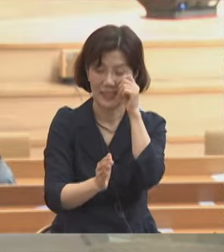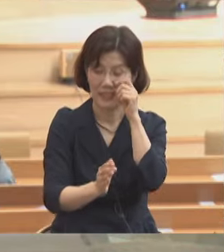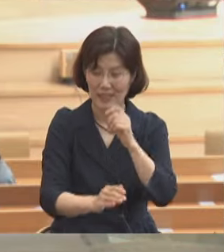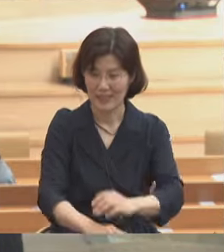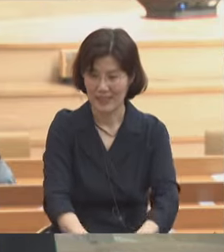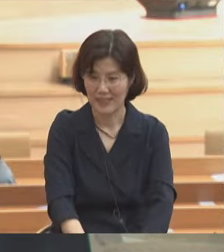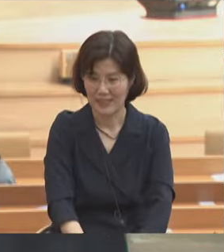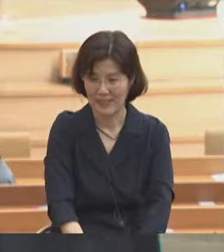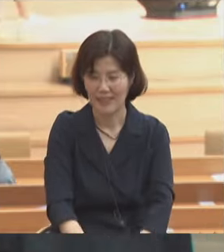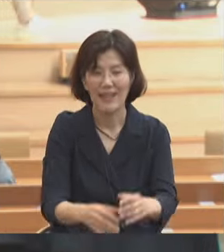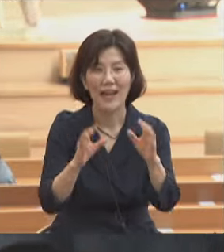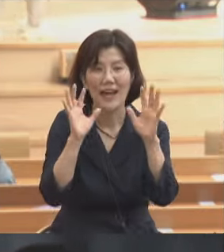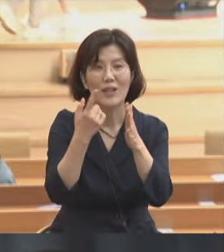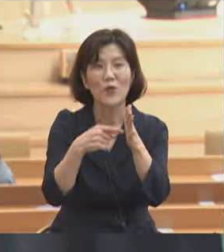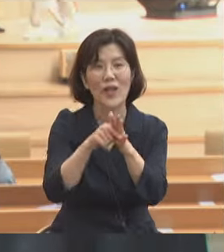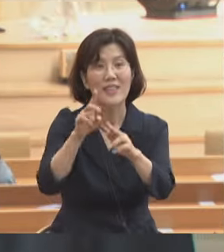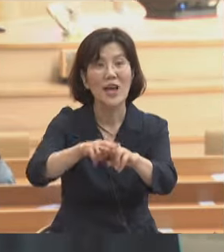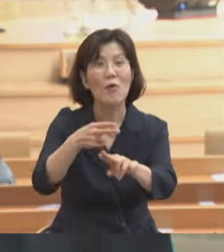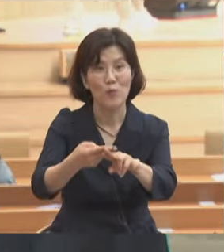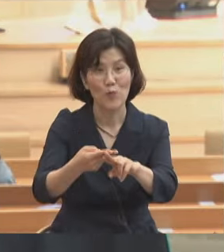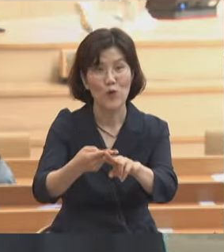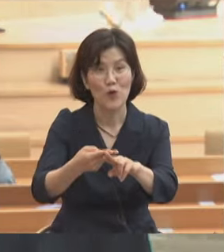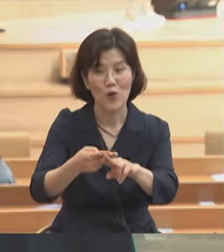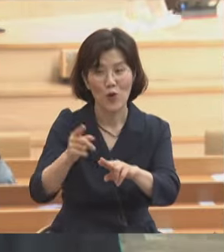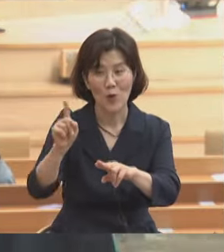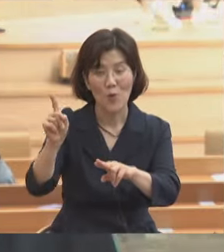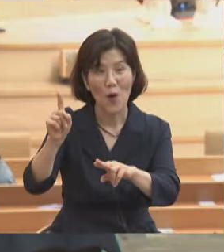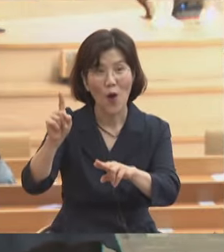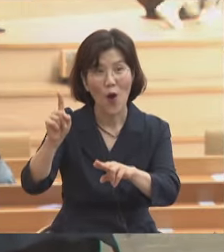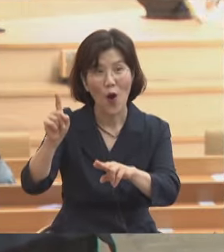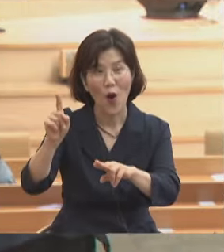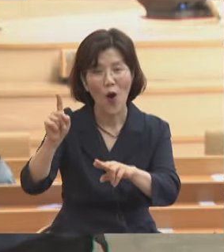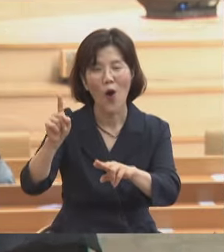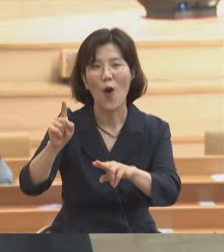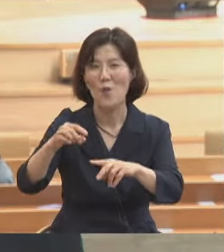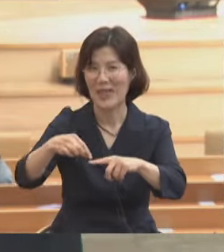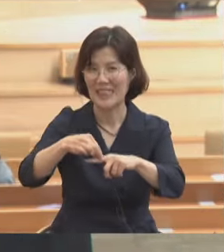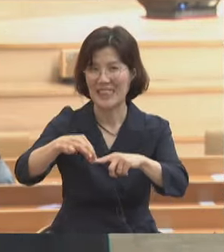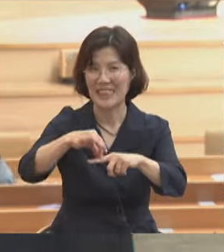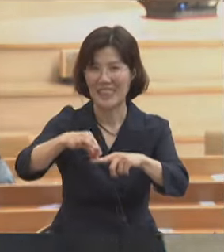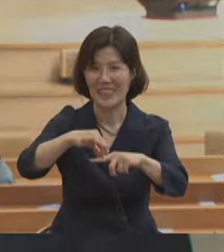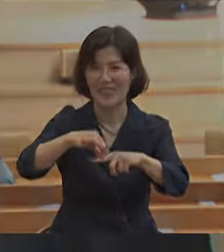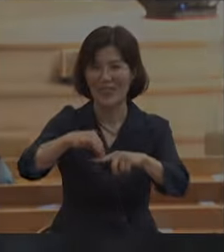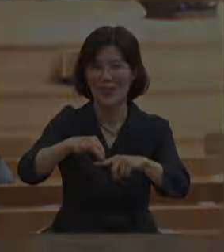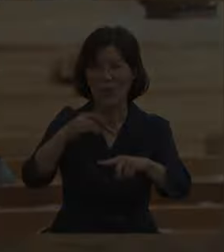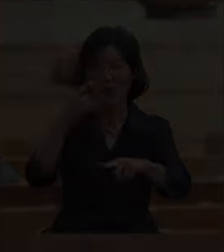아이를 위한 선물 여기까지 받아가셔야 됩니다. 네.